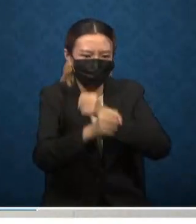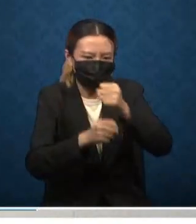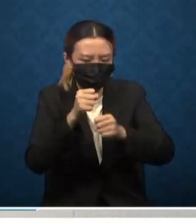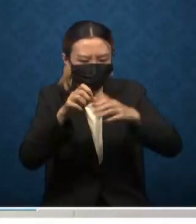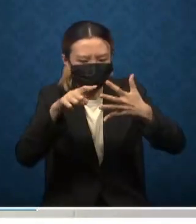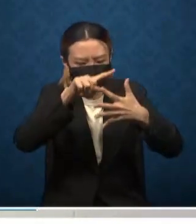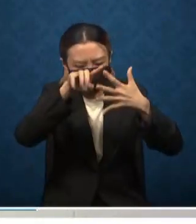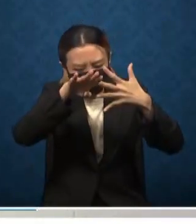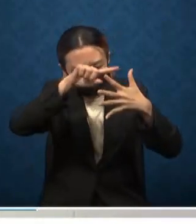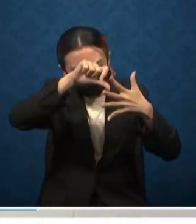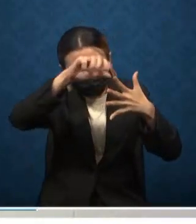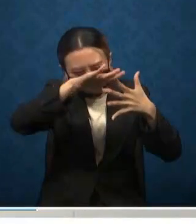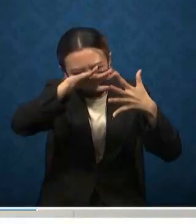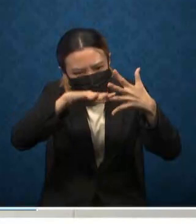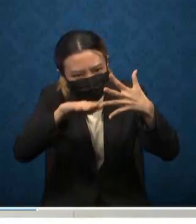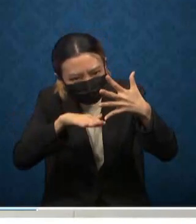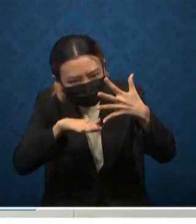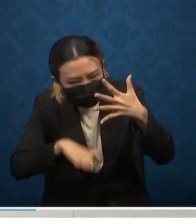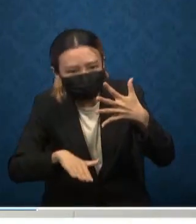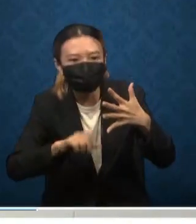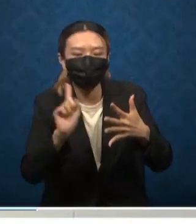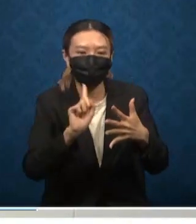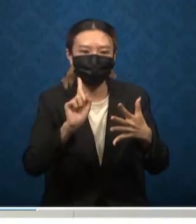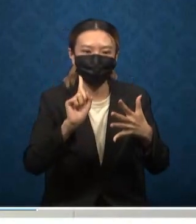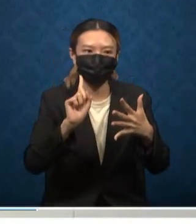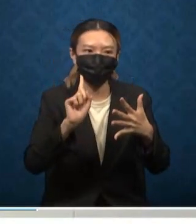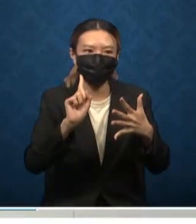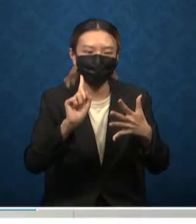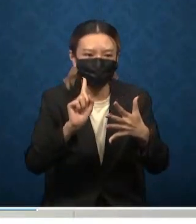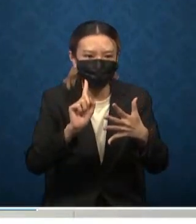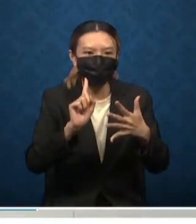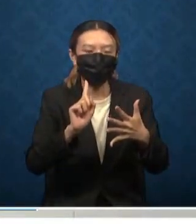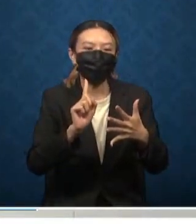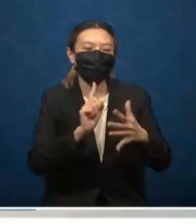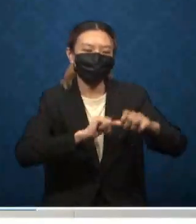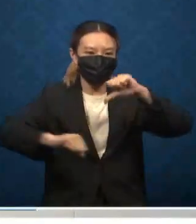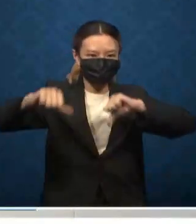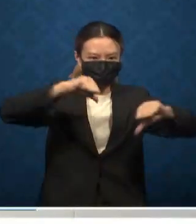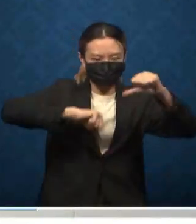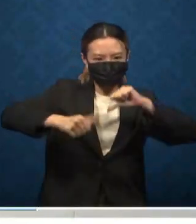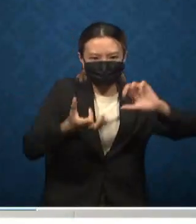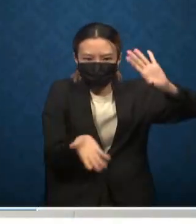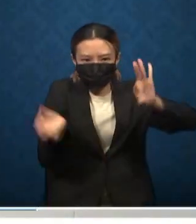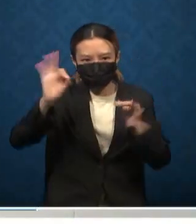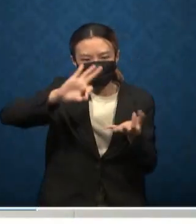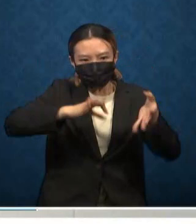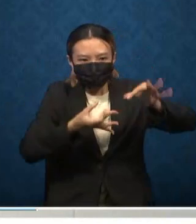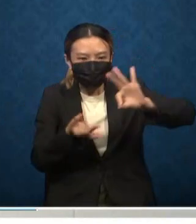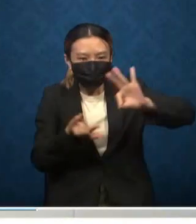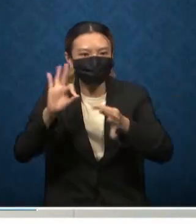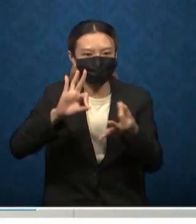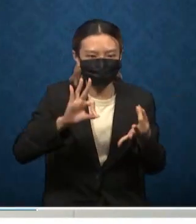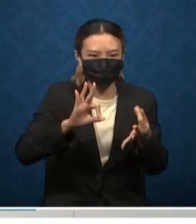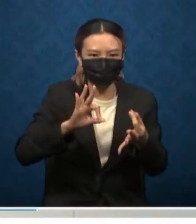ๆตัวนี้ถูกใช้ตั้งแต่ในการแสดงศิลปะท่าทางไล่ลำที่เรียกว่า